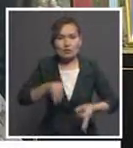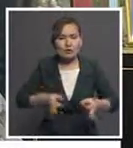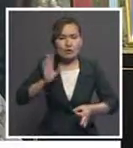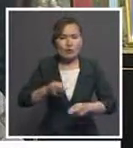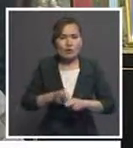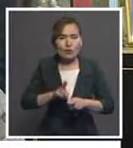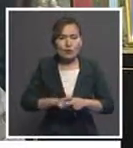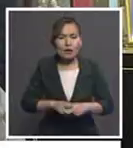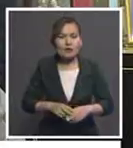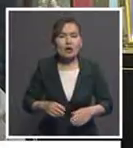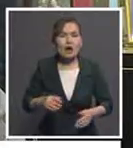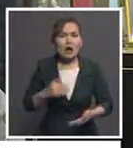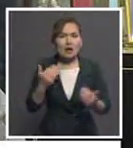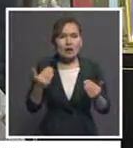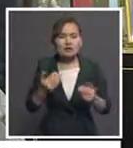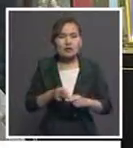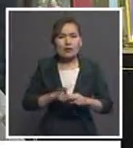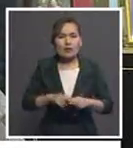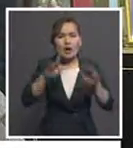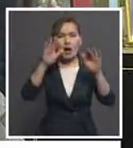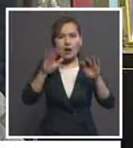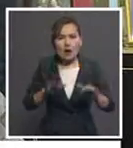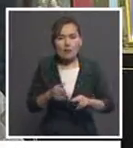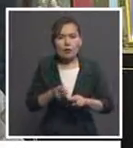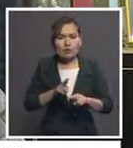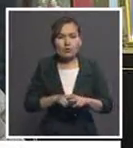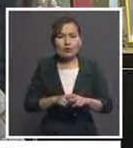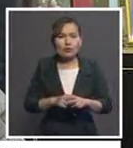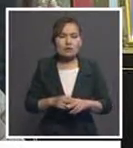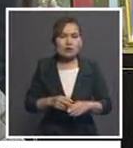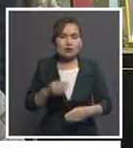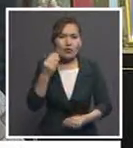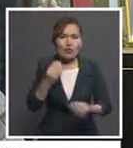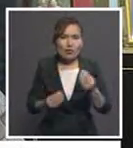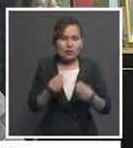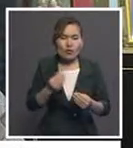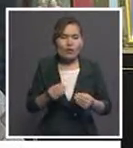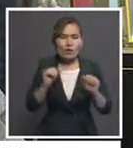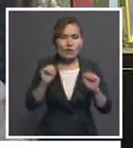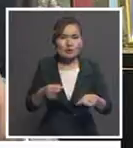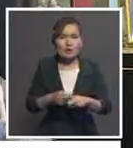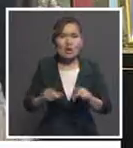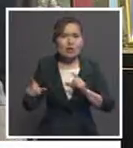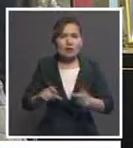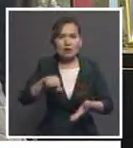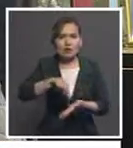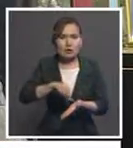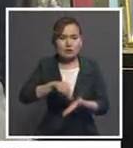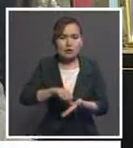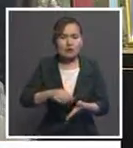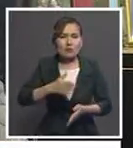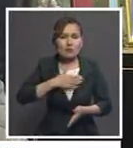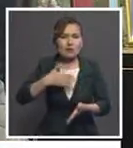тек қана ас үйде отырып алып, компьютермен шахмат ойнауға ғана рұқсат. Бұл өте дұрыс шешім және біз судьядан оны іске тіркеуді сұраймыз.